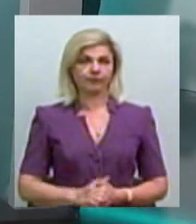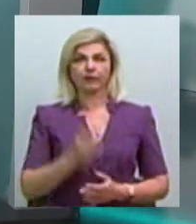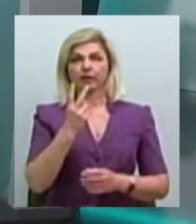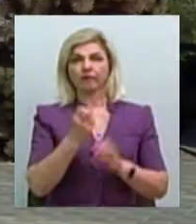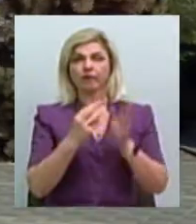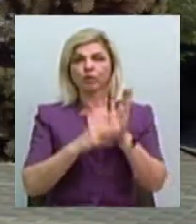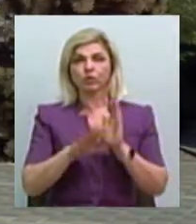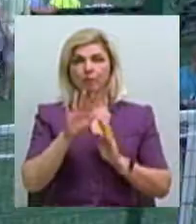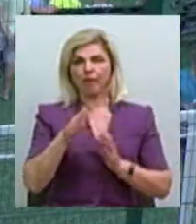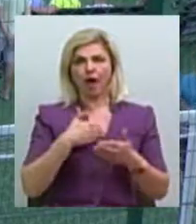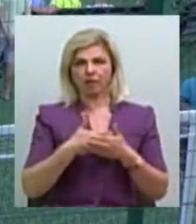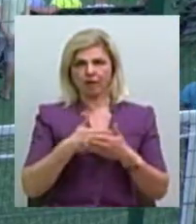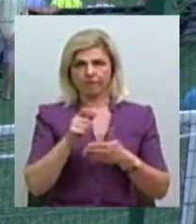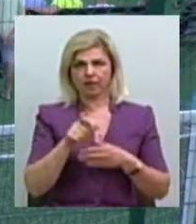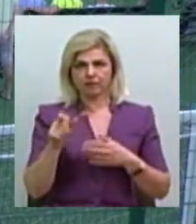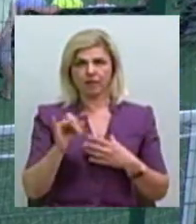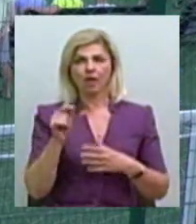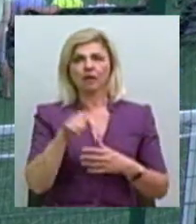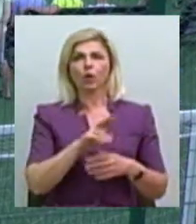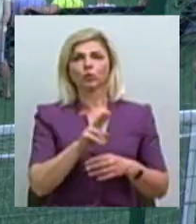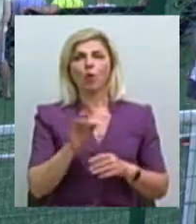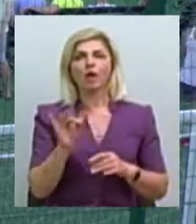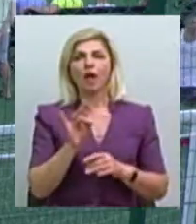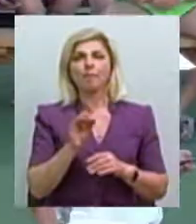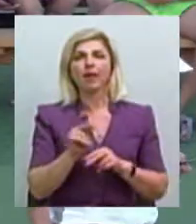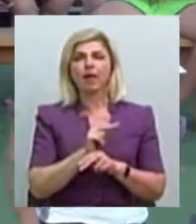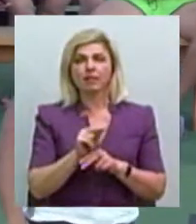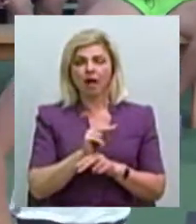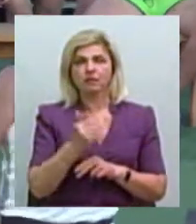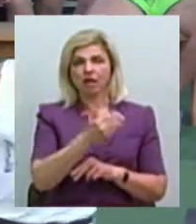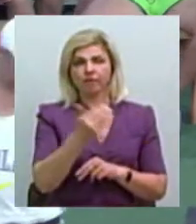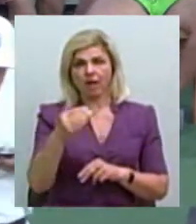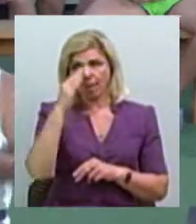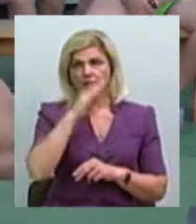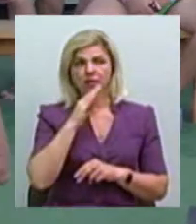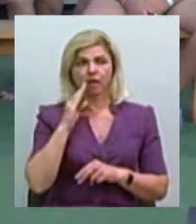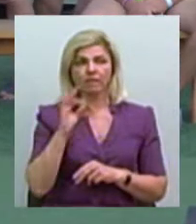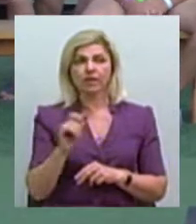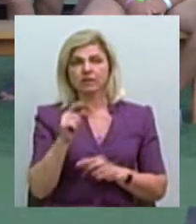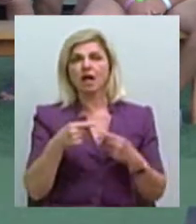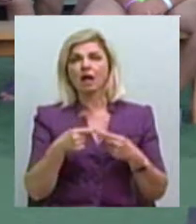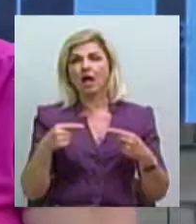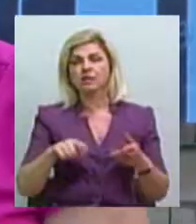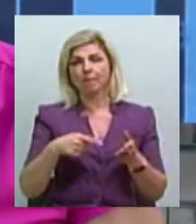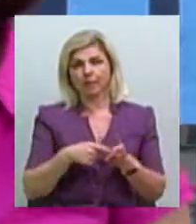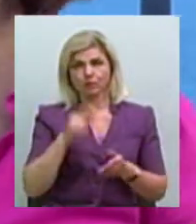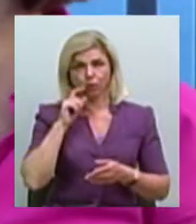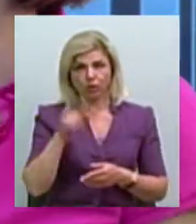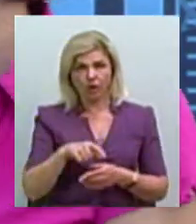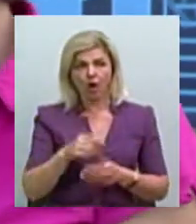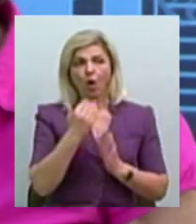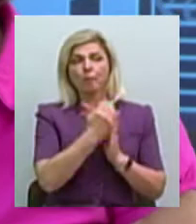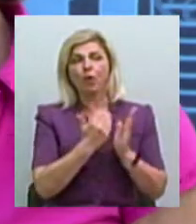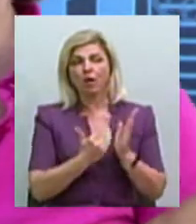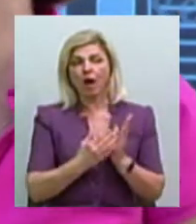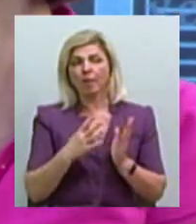285 активістів і тих, хто проходить реабілітацію, а також їх батьків з різних міст України. Програма форуму складалася з неформальних